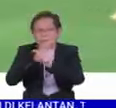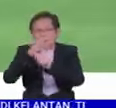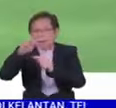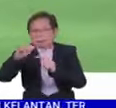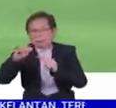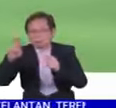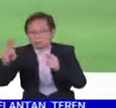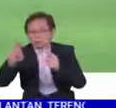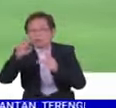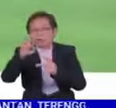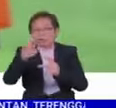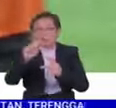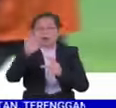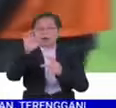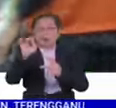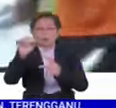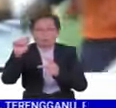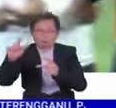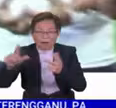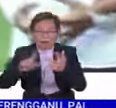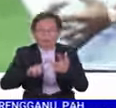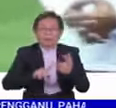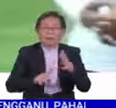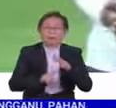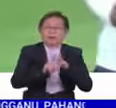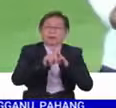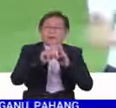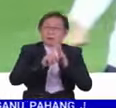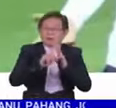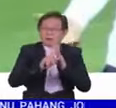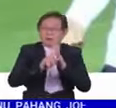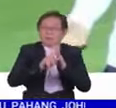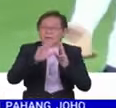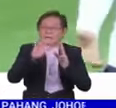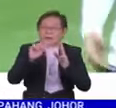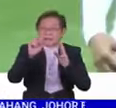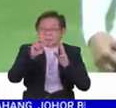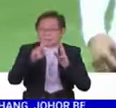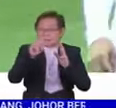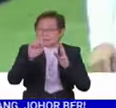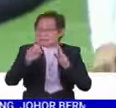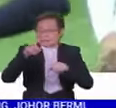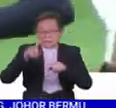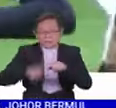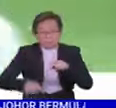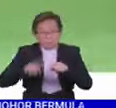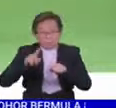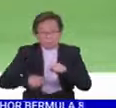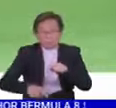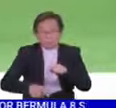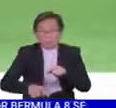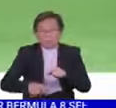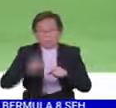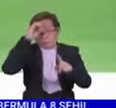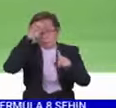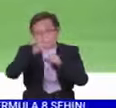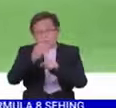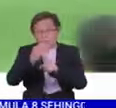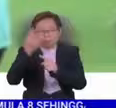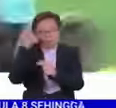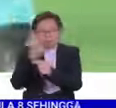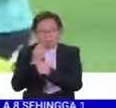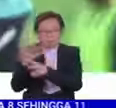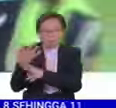Manchester United Rafael Varane. Namun setakat ini hanya Paul Pogba dan N'Golo Kanté yang disahkan tidak dapat dibawa ke Qatar dalam misi mempertahankan